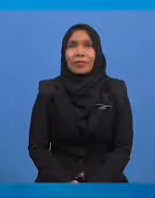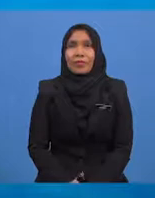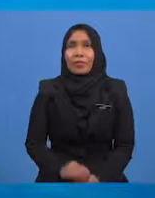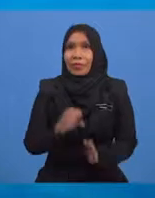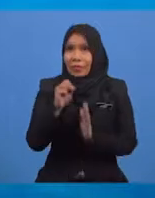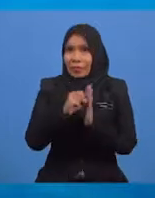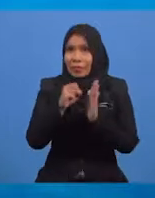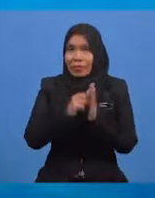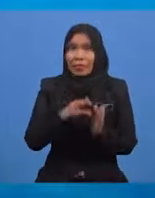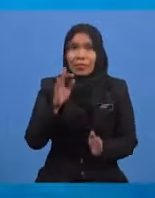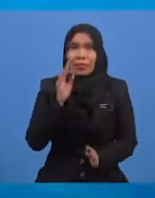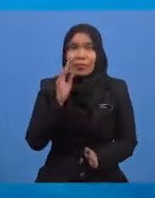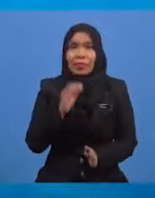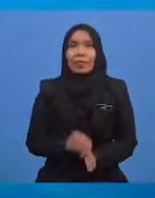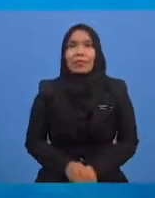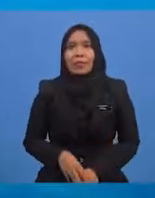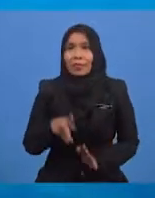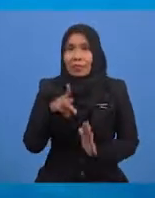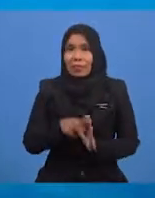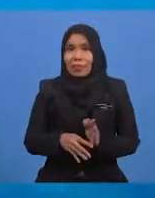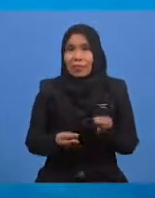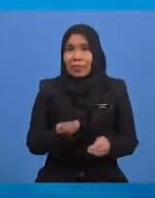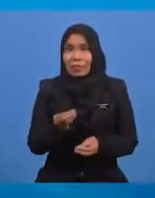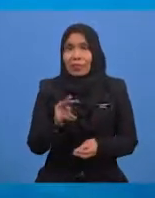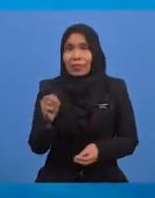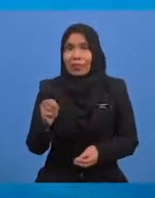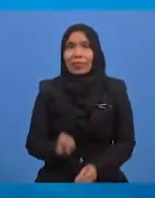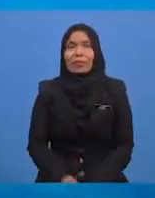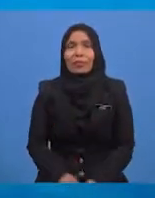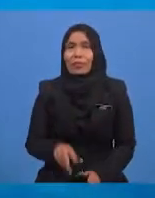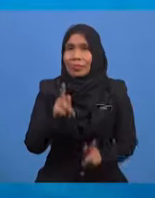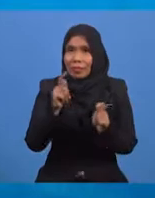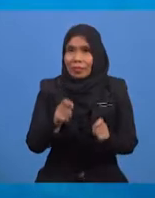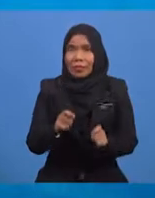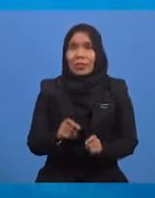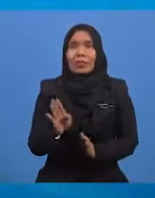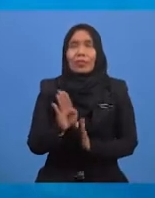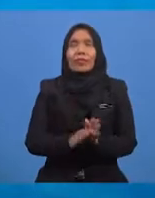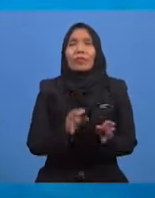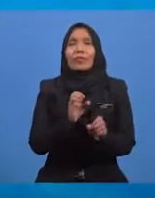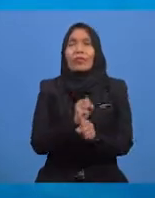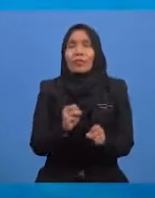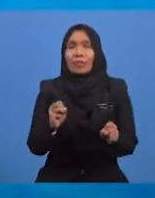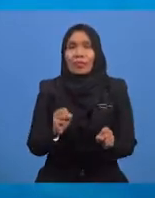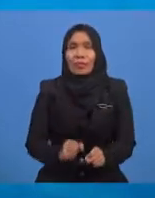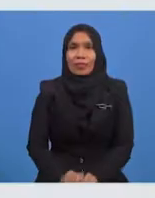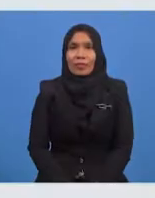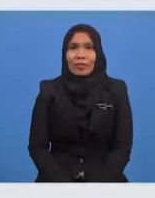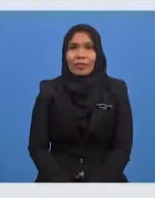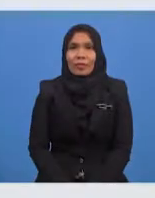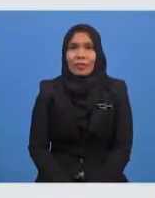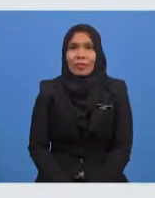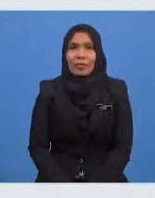perniagaan haruslah bersedia dengan apa yang akan berlaku dalam ekonomi dunia sekarang. Dalam satu topik ini,